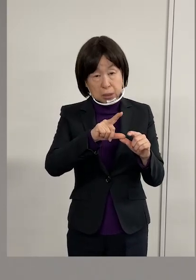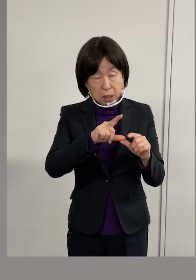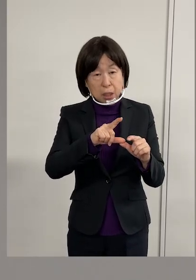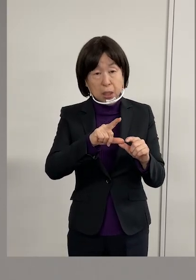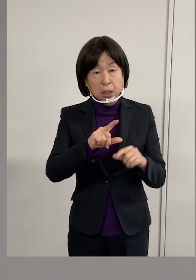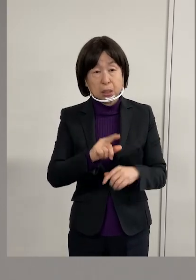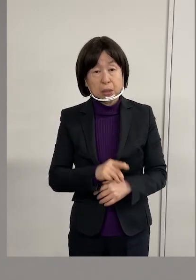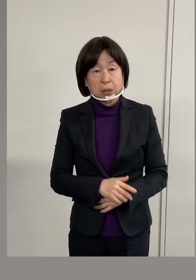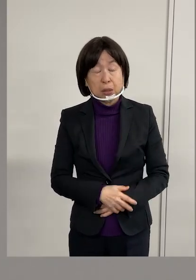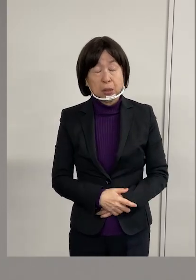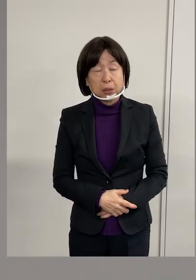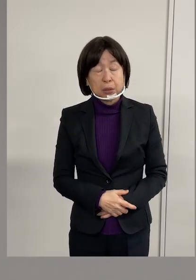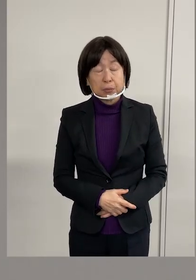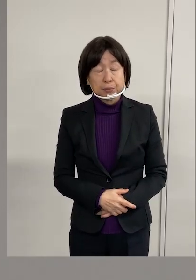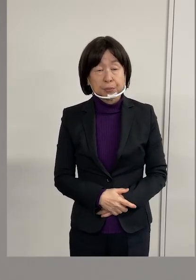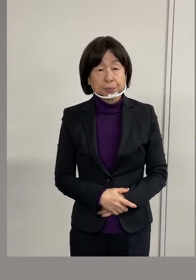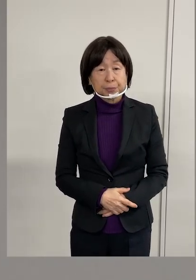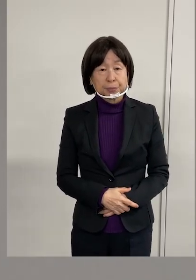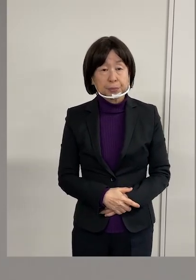一つのですね、